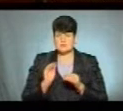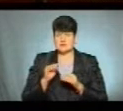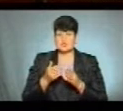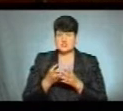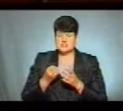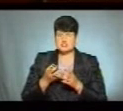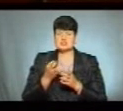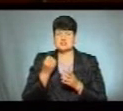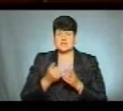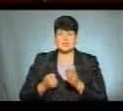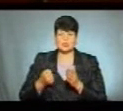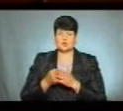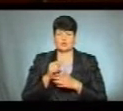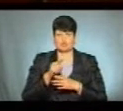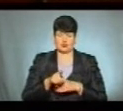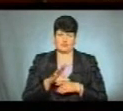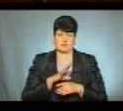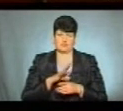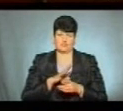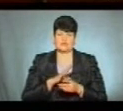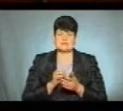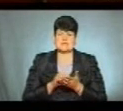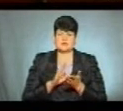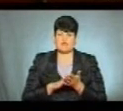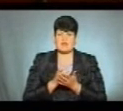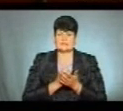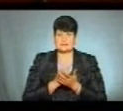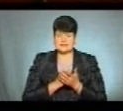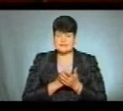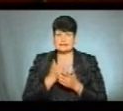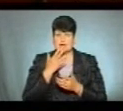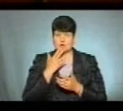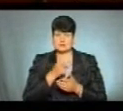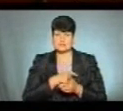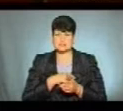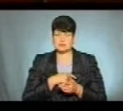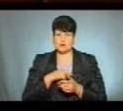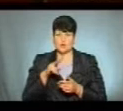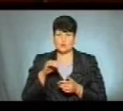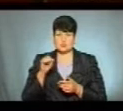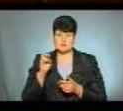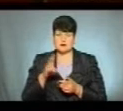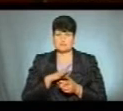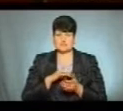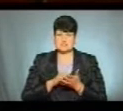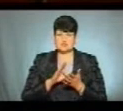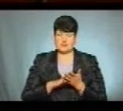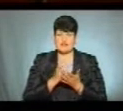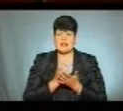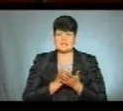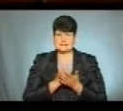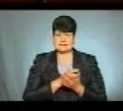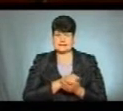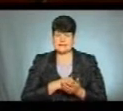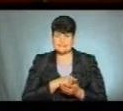він був зареєстрований у кандидати в народні депутати. Зазначу, народний депутат Микола Люшняк був зареєстрований у кандидати в народні